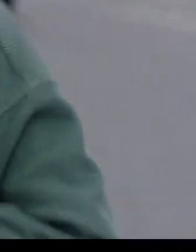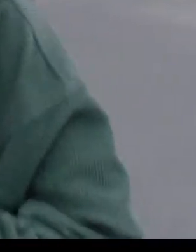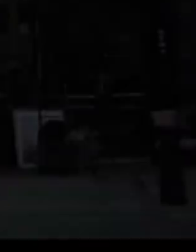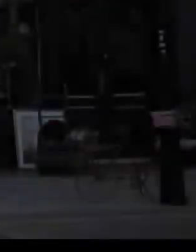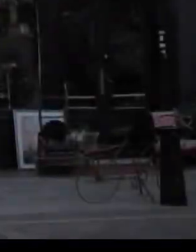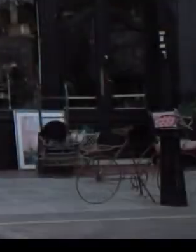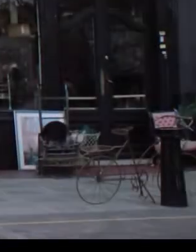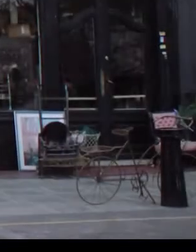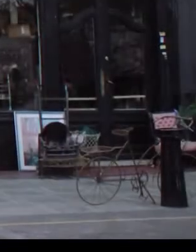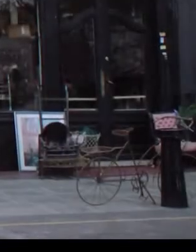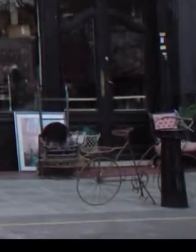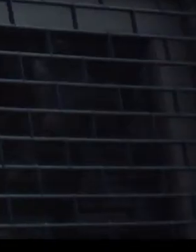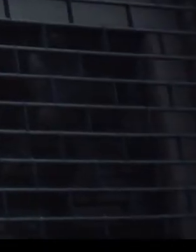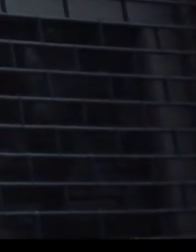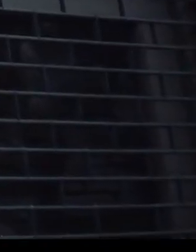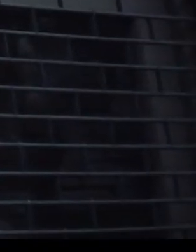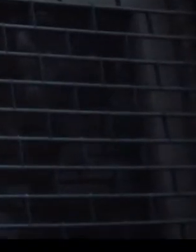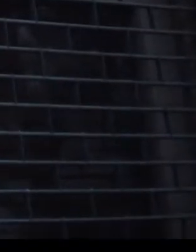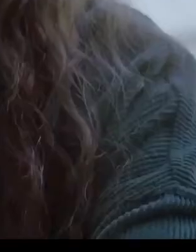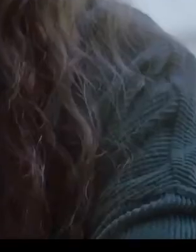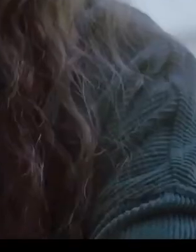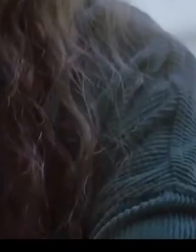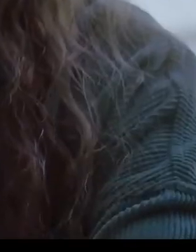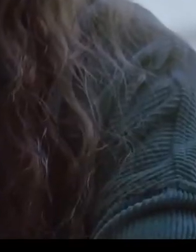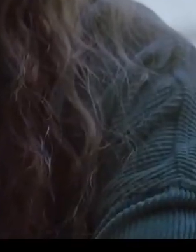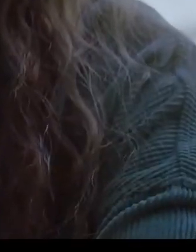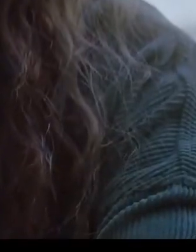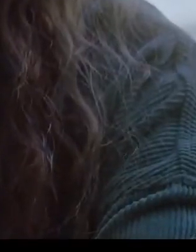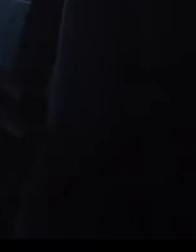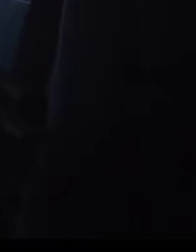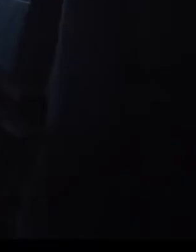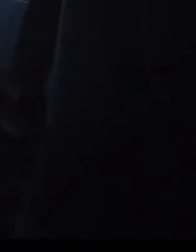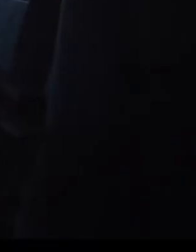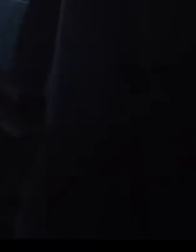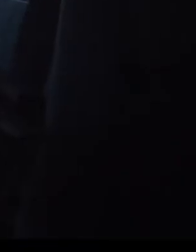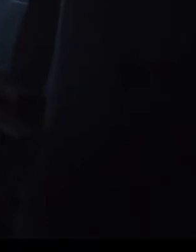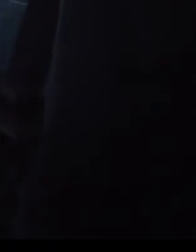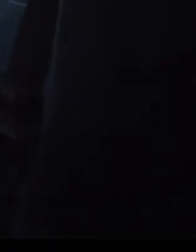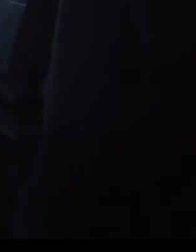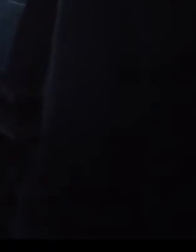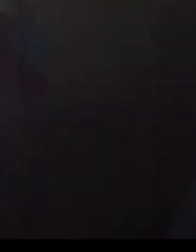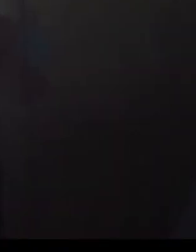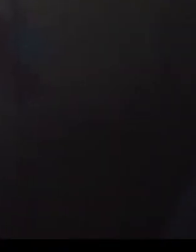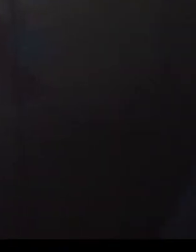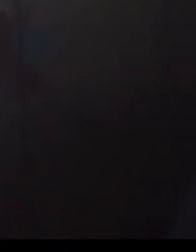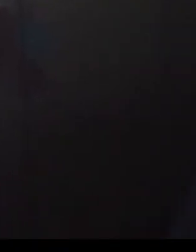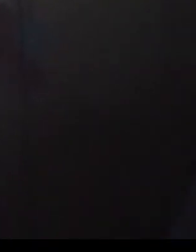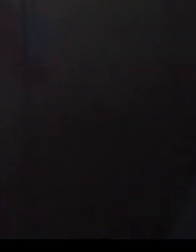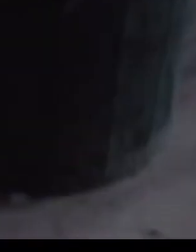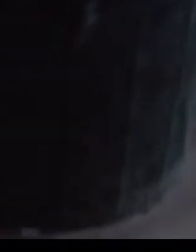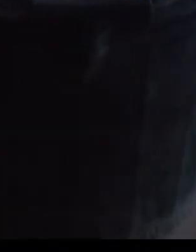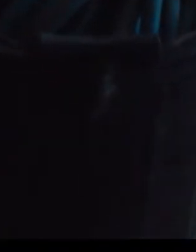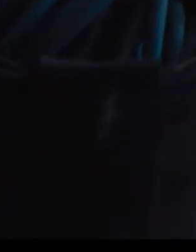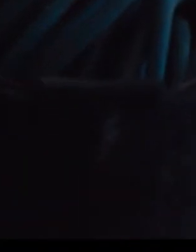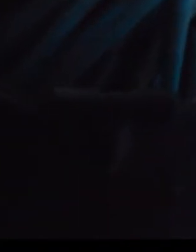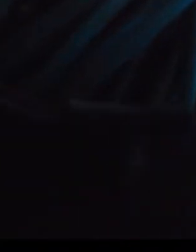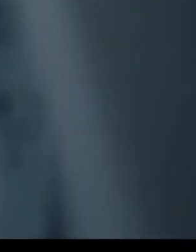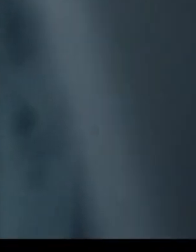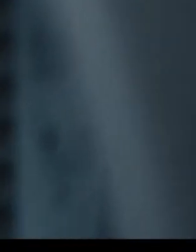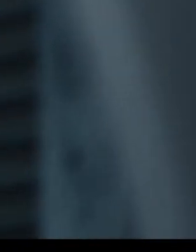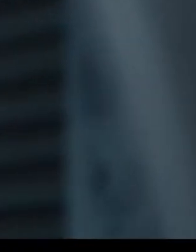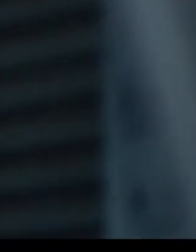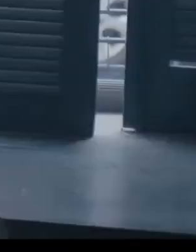다음 소개시켜드릴 영화는 보기만 해도 마음이 따뜻해지는 영화 세상의 모든 디저트 러브 사라입니다.